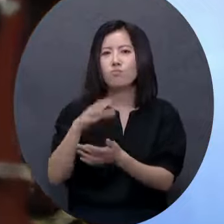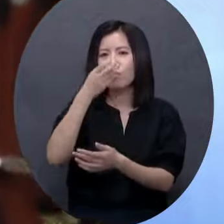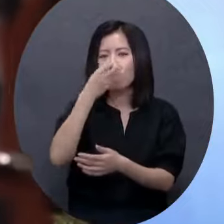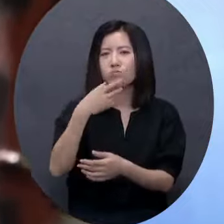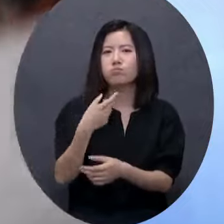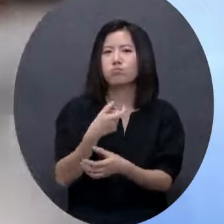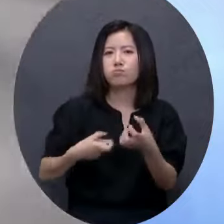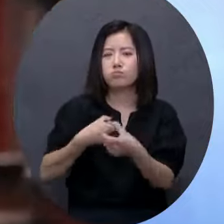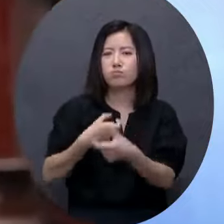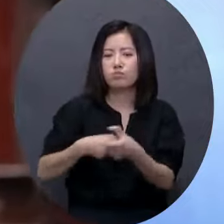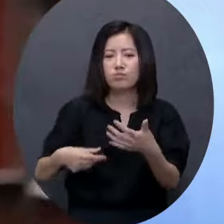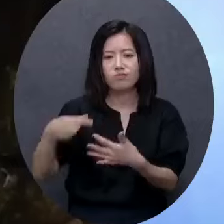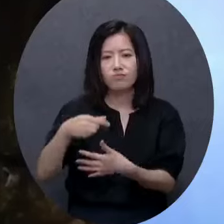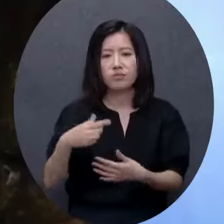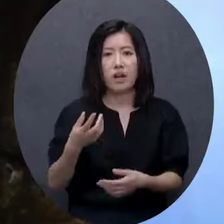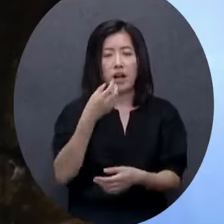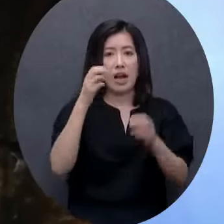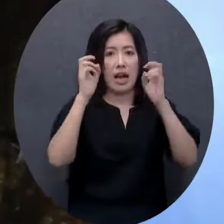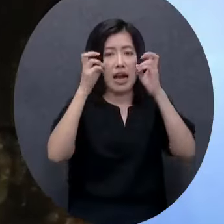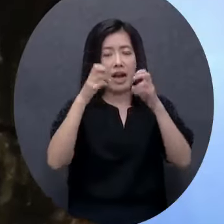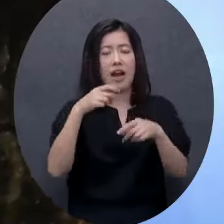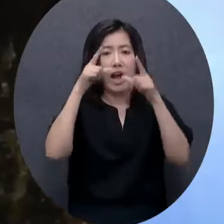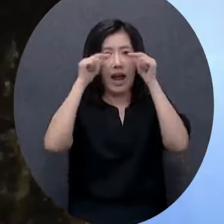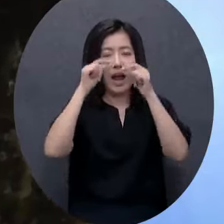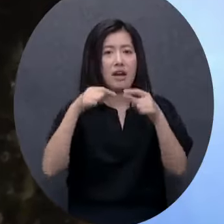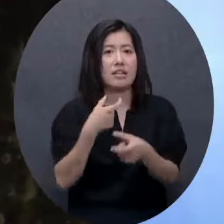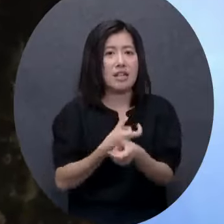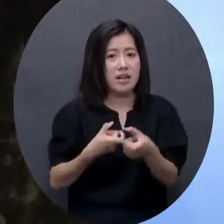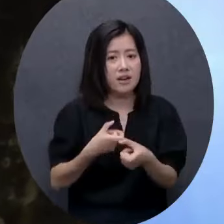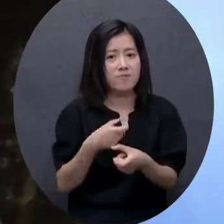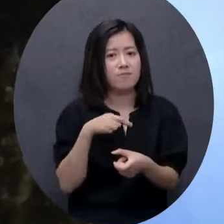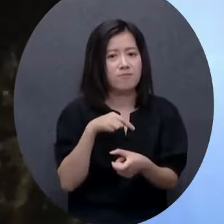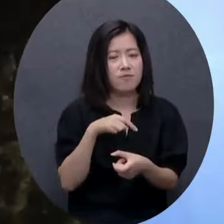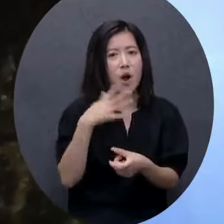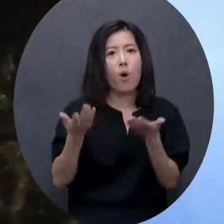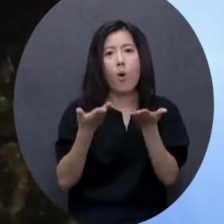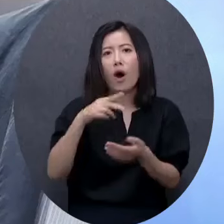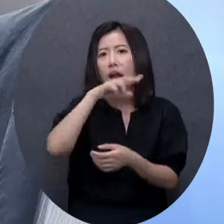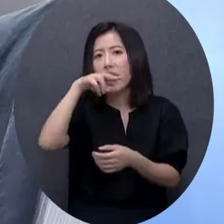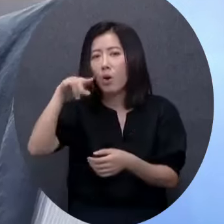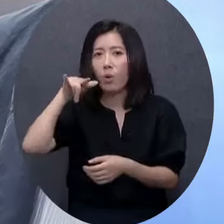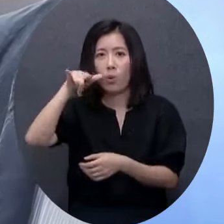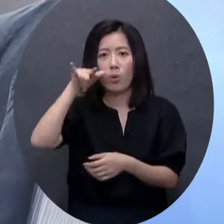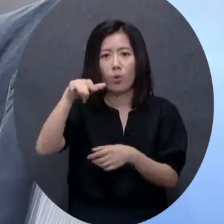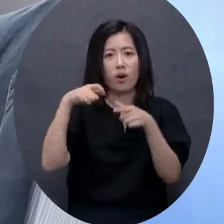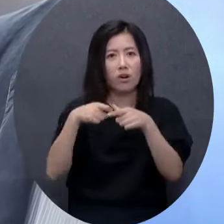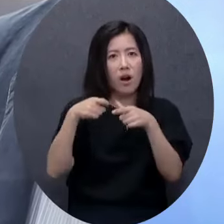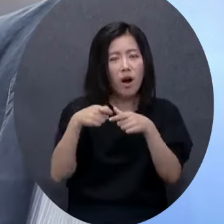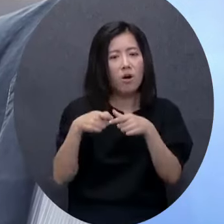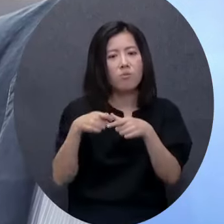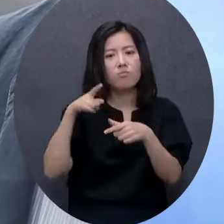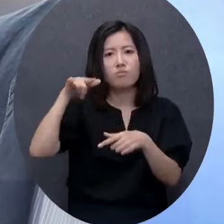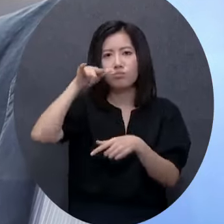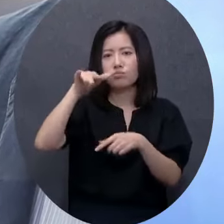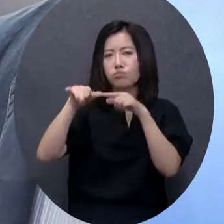熊貓經濟呢，我覺得首先是不是可以找我們的航空公司將一架